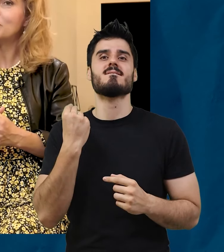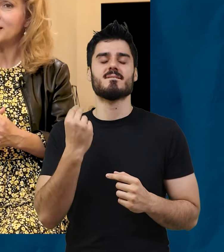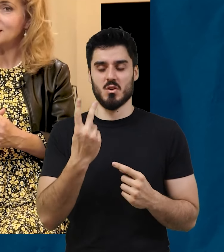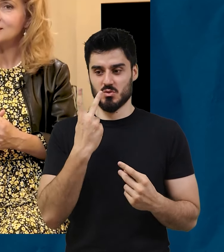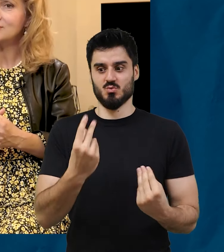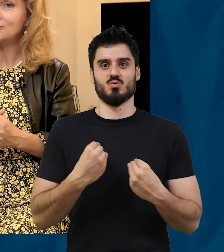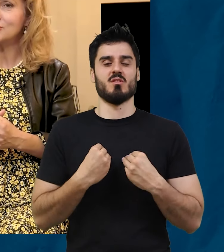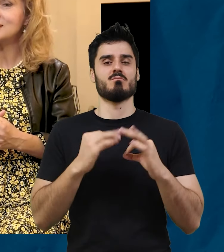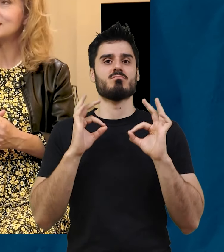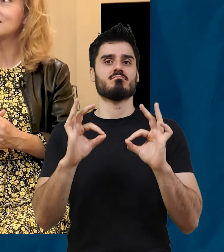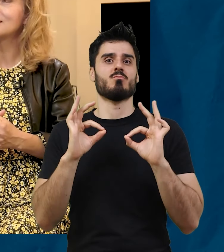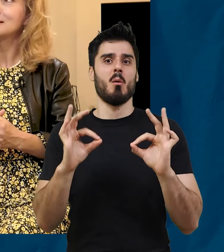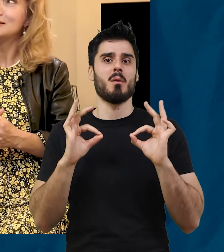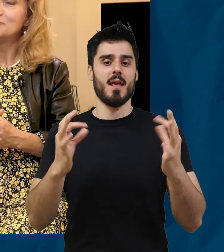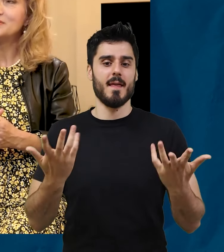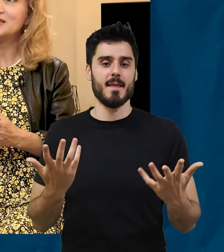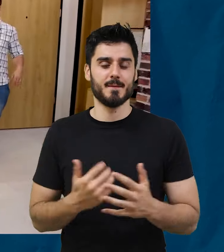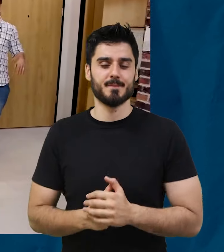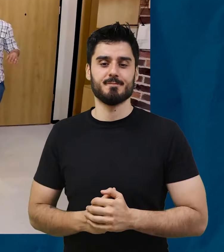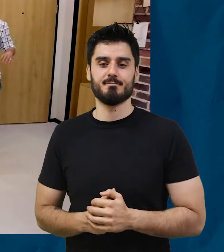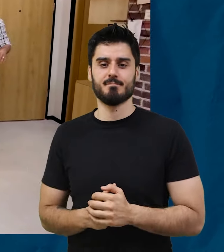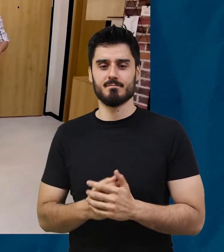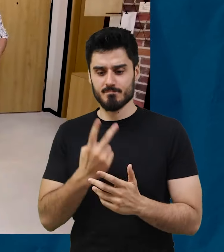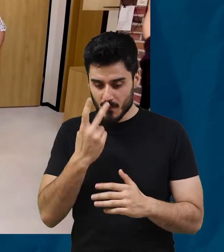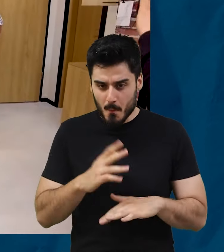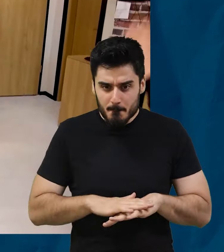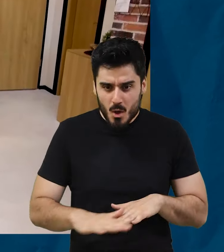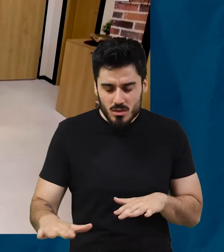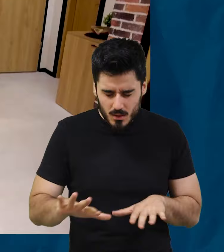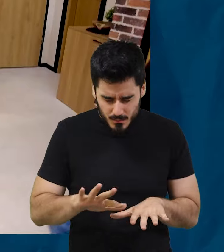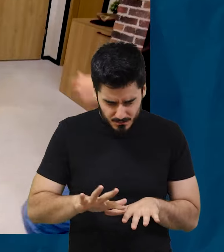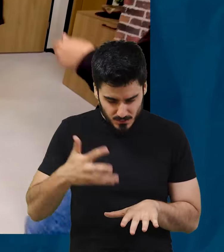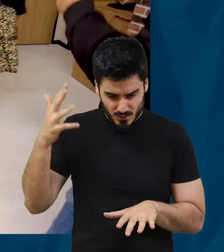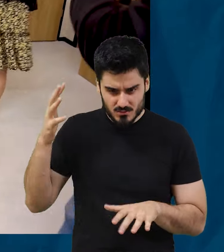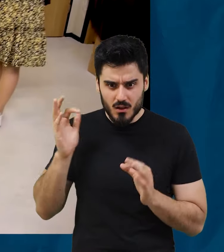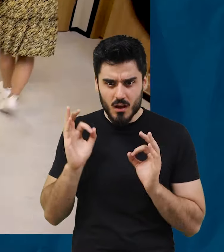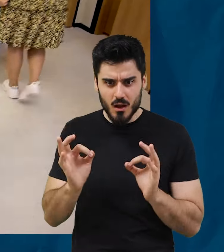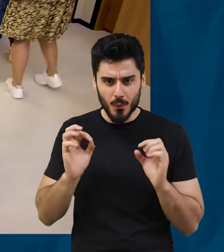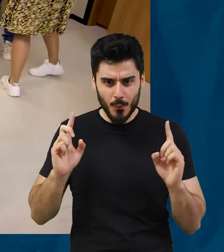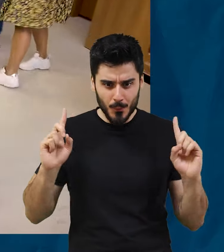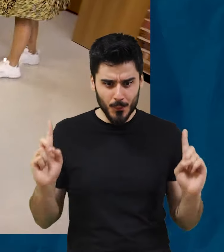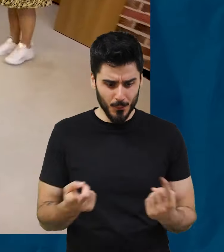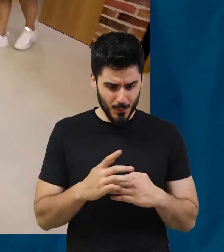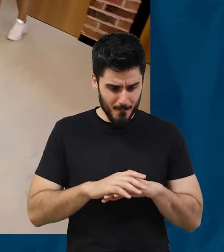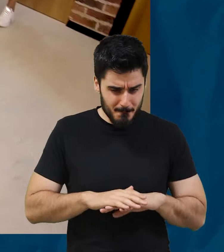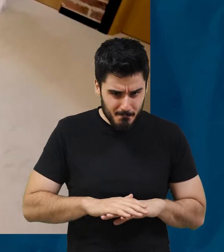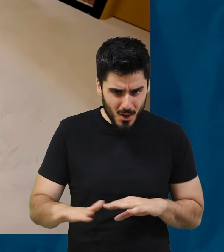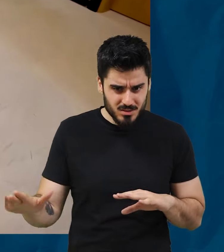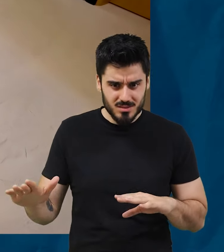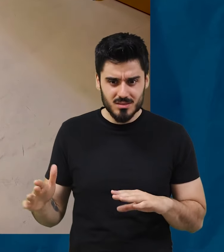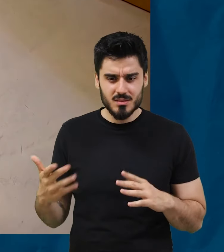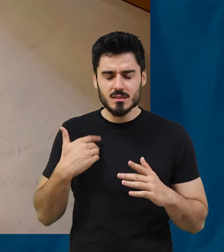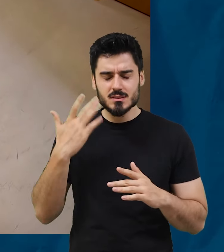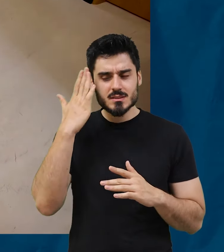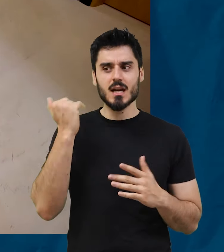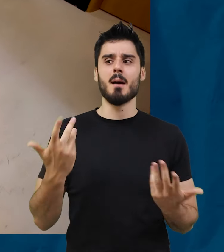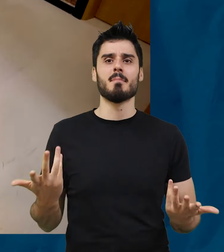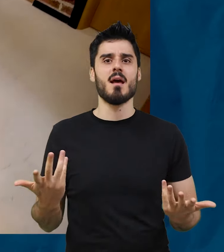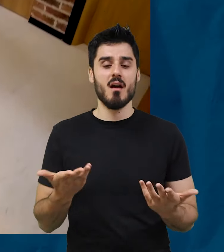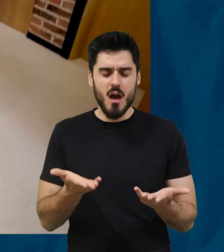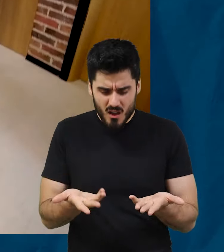чувствам добре в този стил. А какво ще кажеш за подът? Вярно, чакай да го видим този под, аз съвсем го